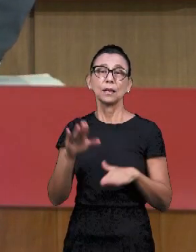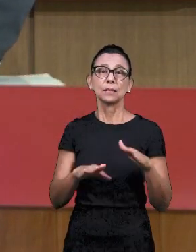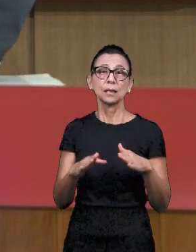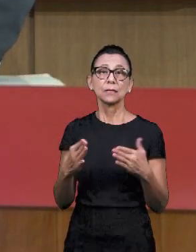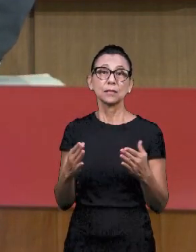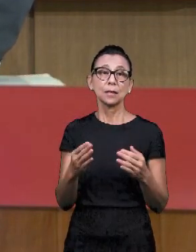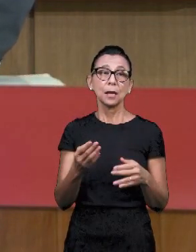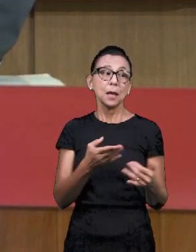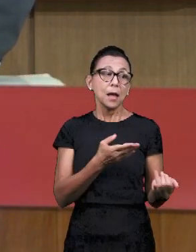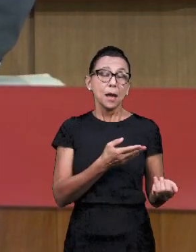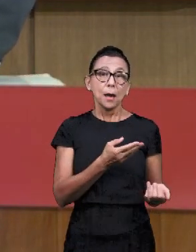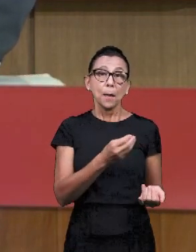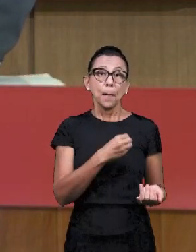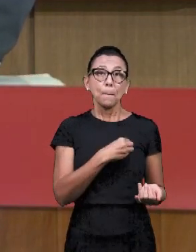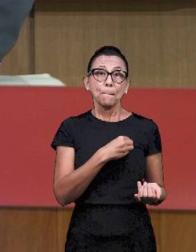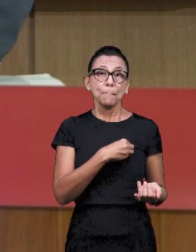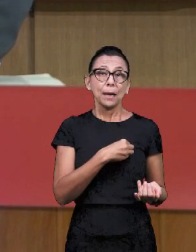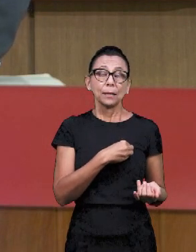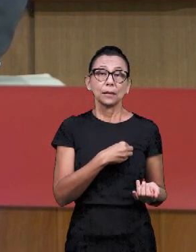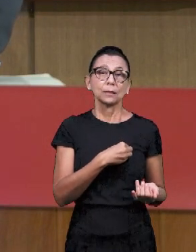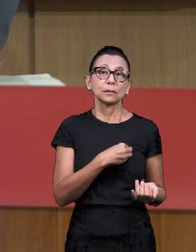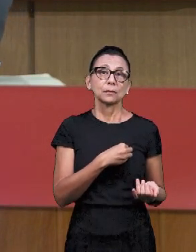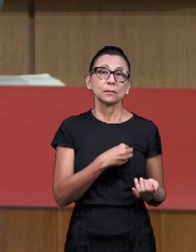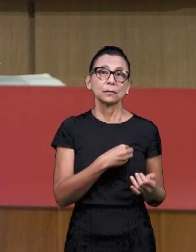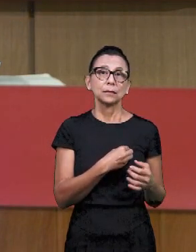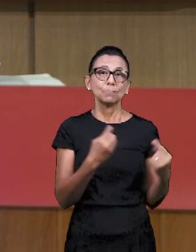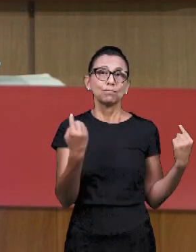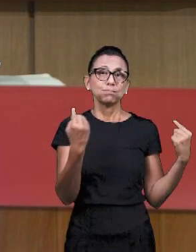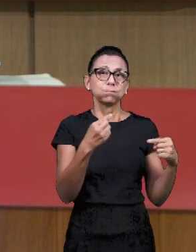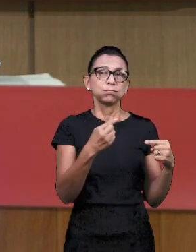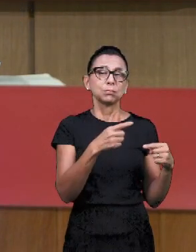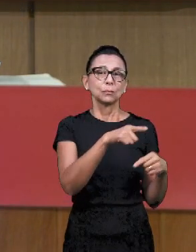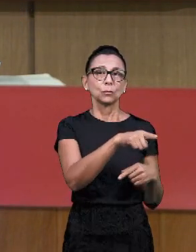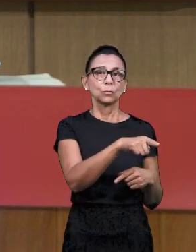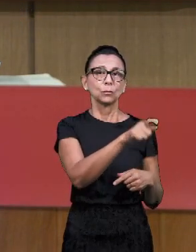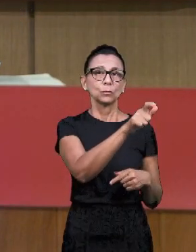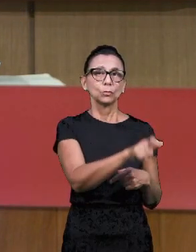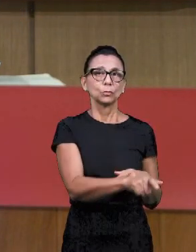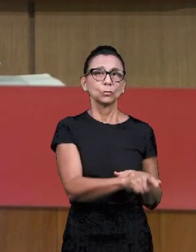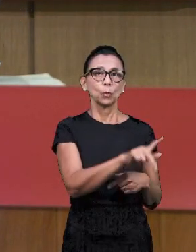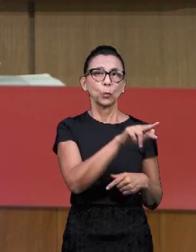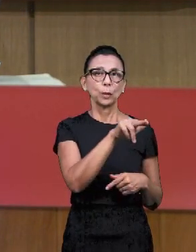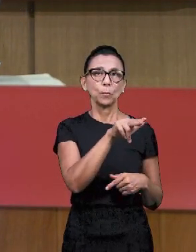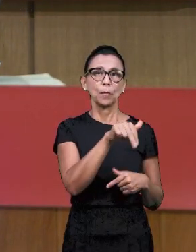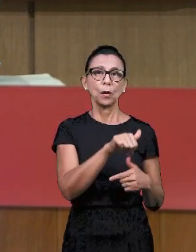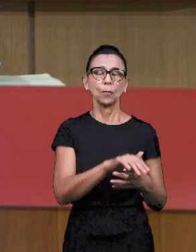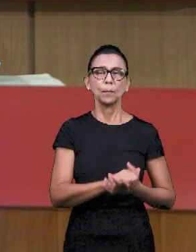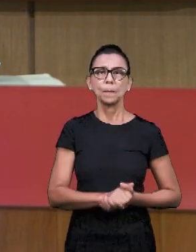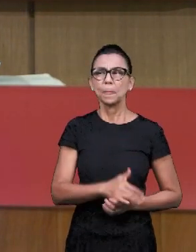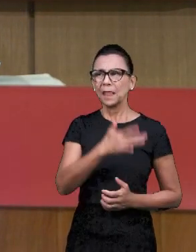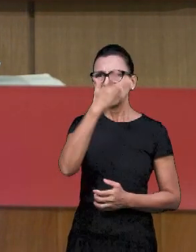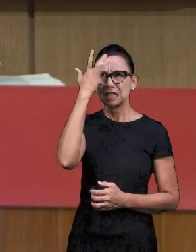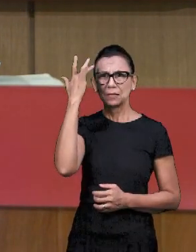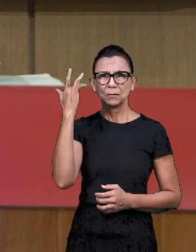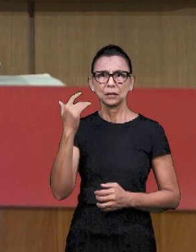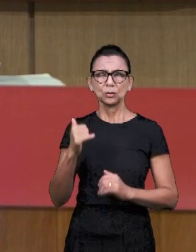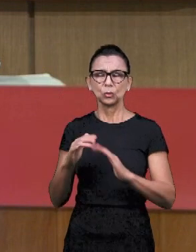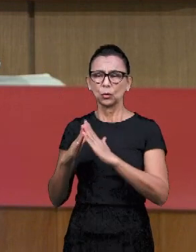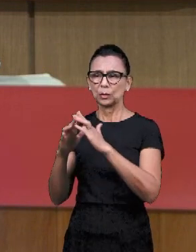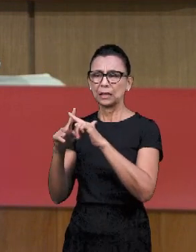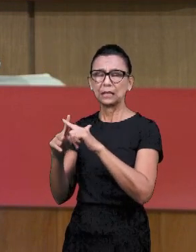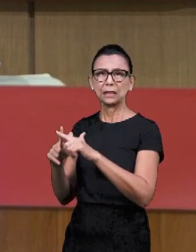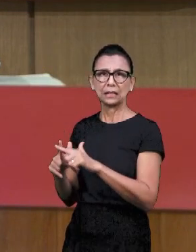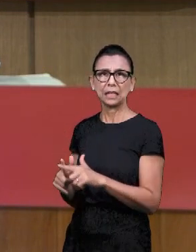исповедовать, во-первых, Богу, и, во-вторых, брату или сестре. Есть люди, которые обиделись, и они даже уходят из церкви, потому